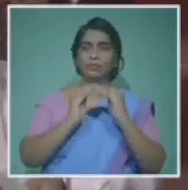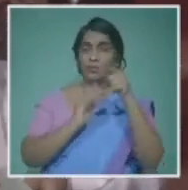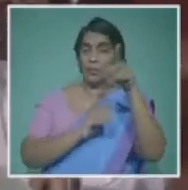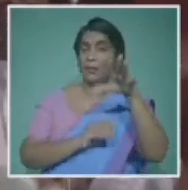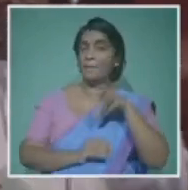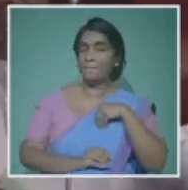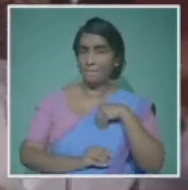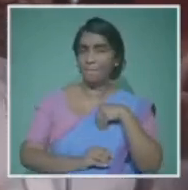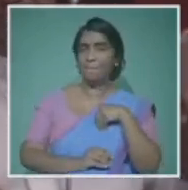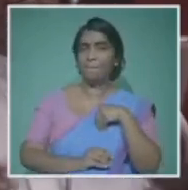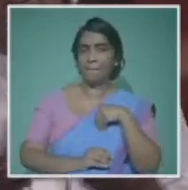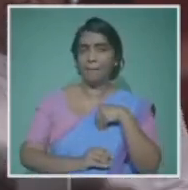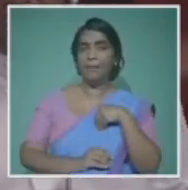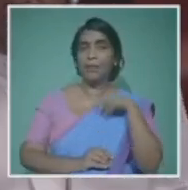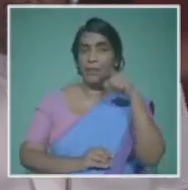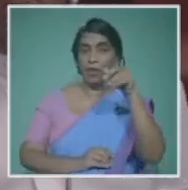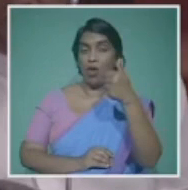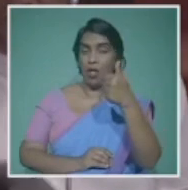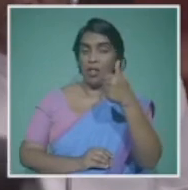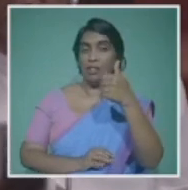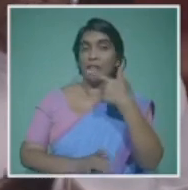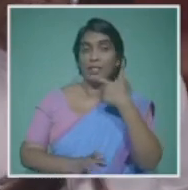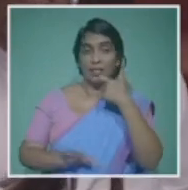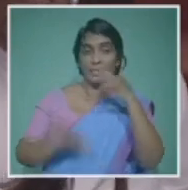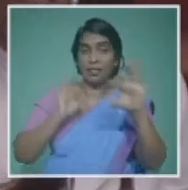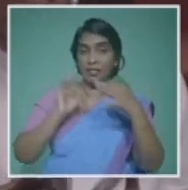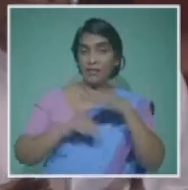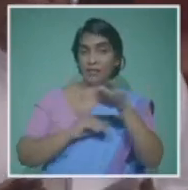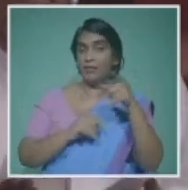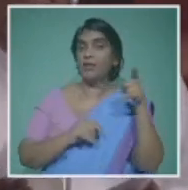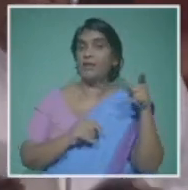jadu, butuh ada saudar teba tuh tidak kira kaya tiada.